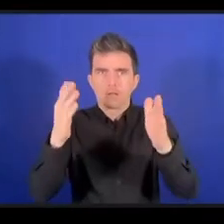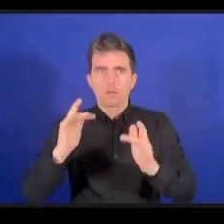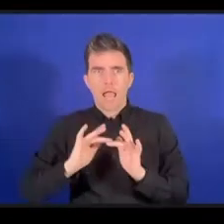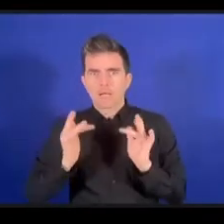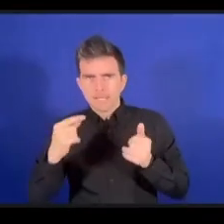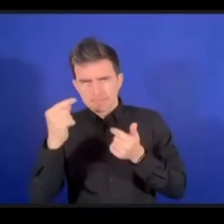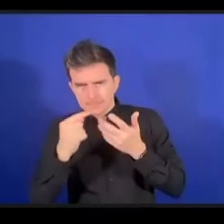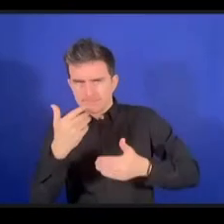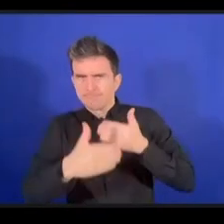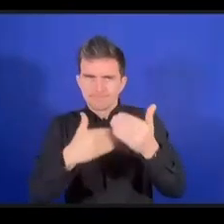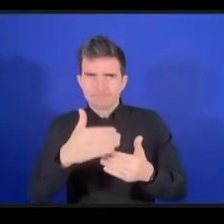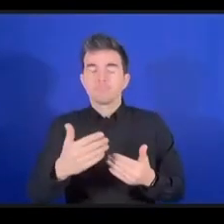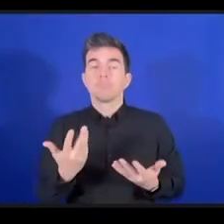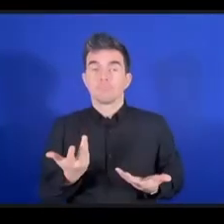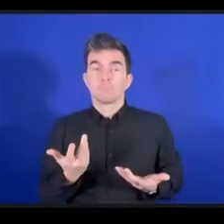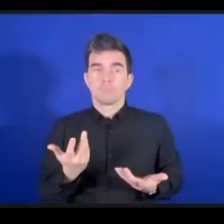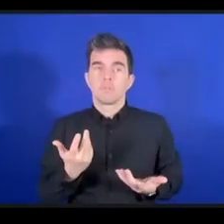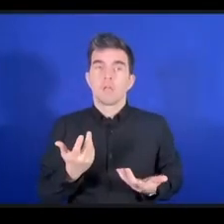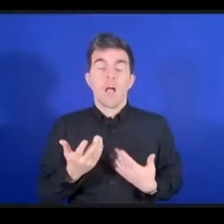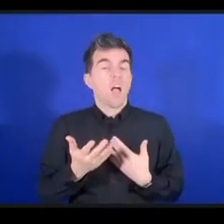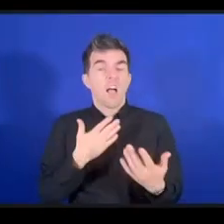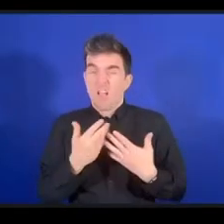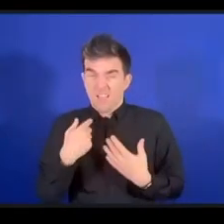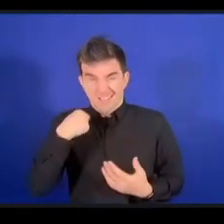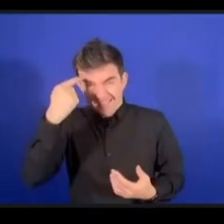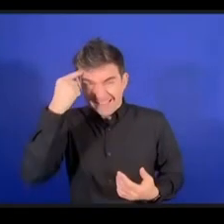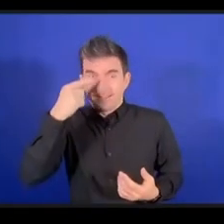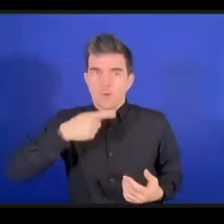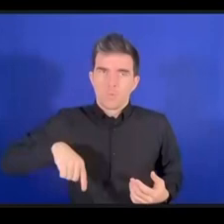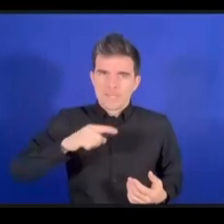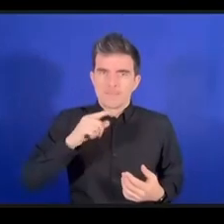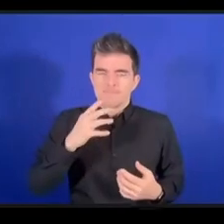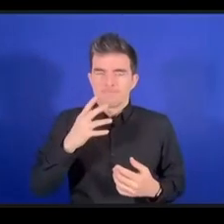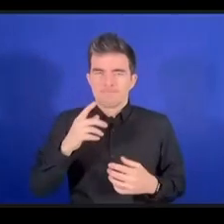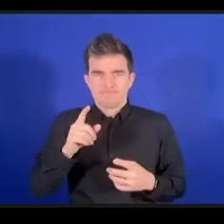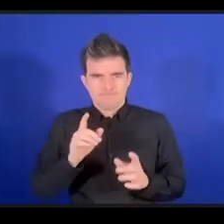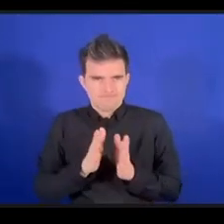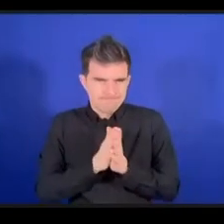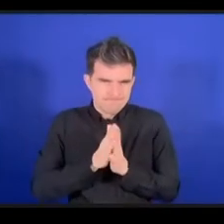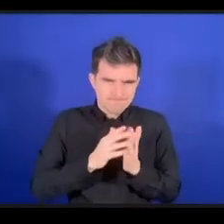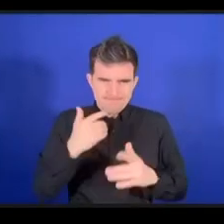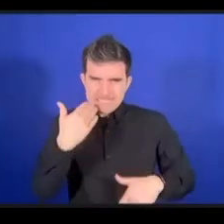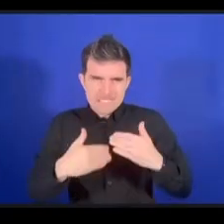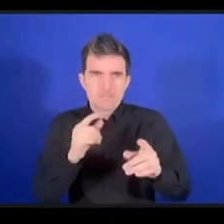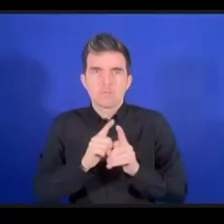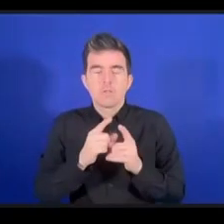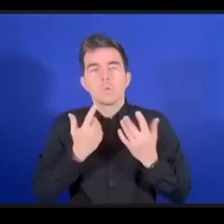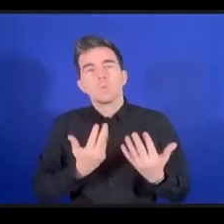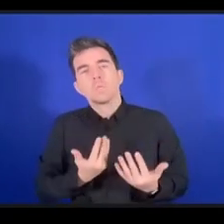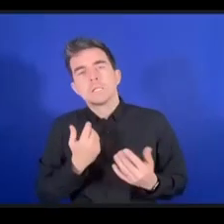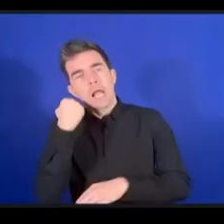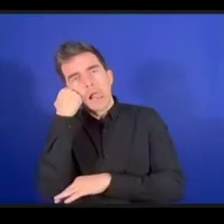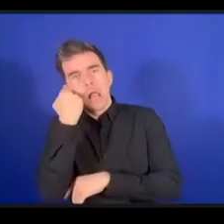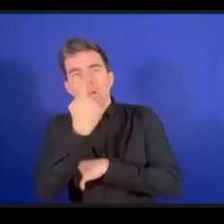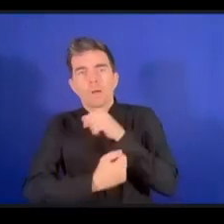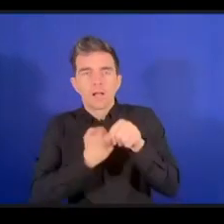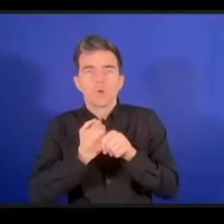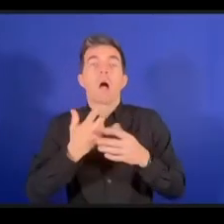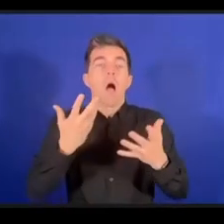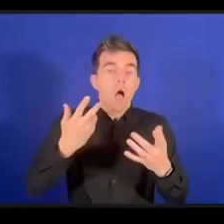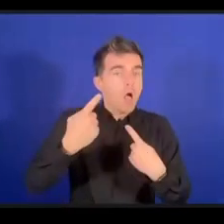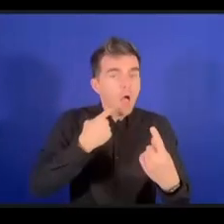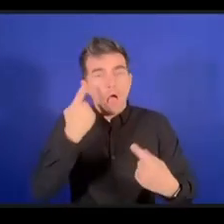不要等了，不要等一两年的时间，我们现在就应该快速的跟踪工作的成就和影